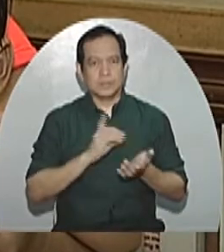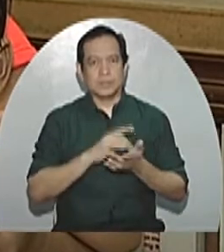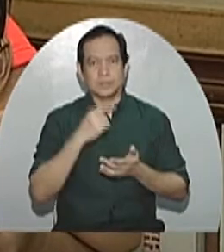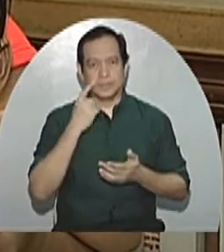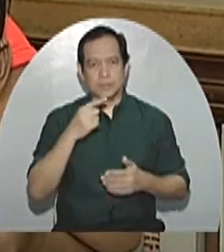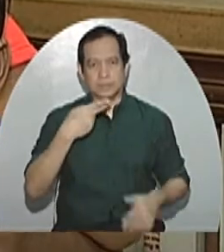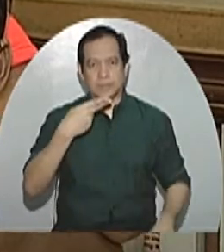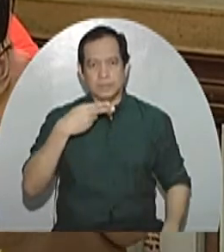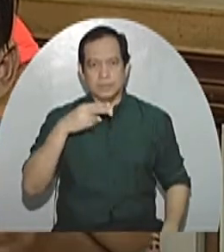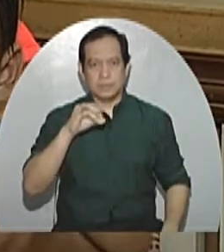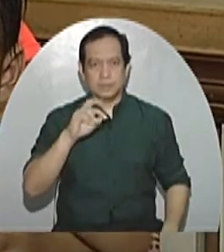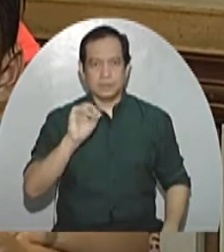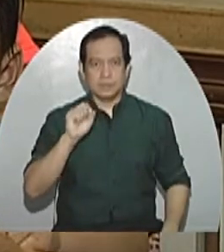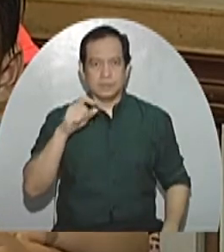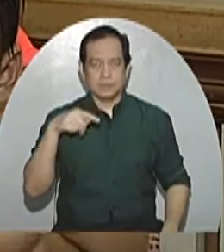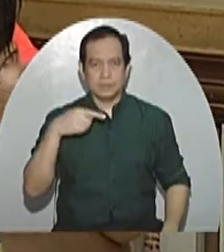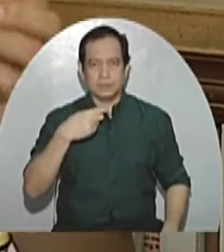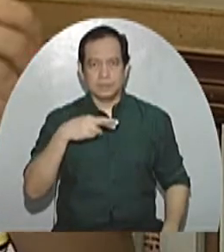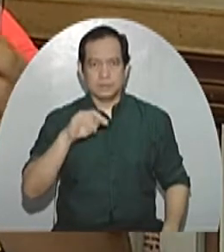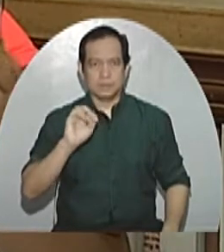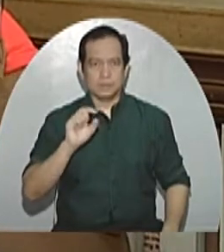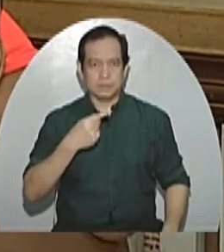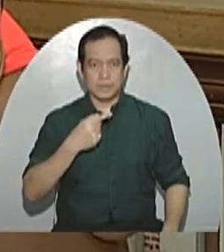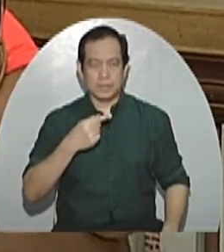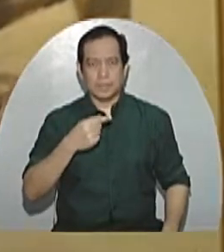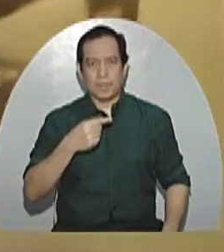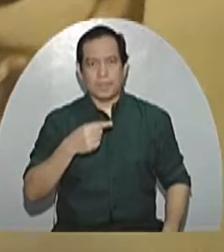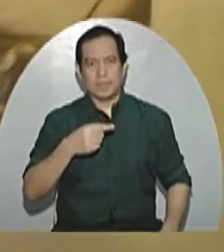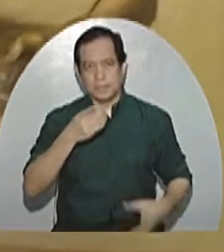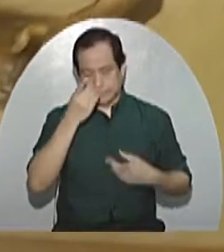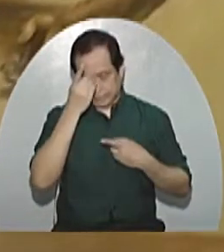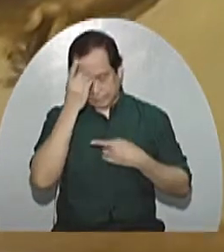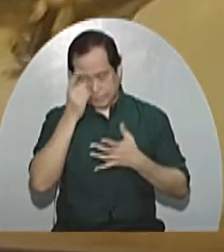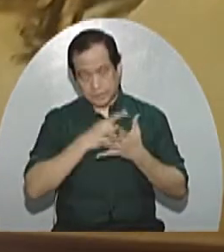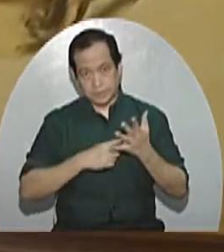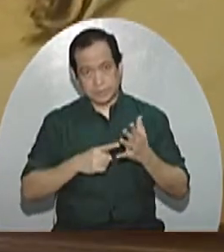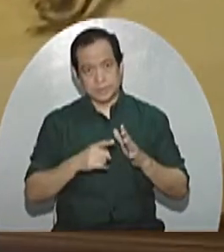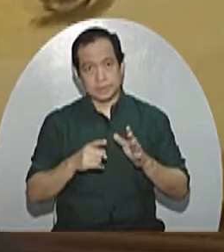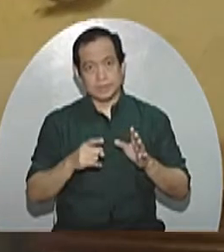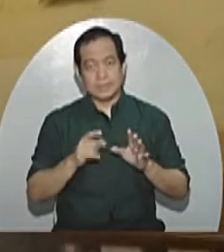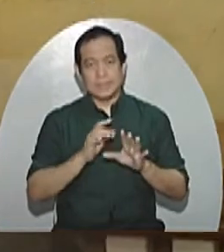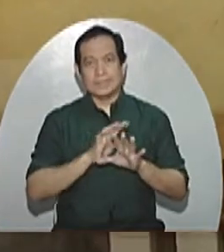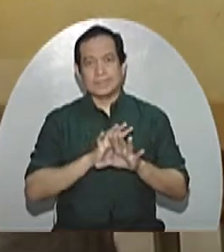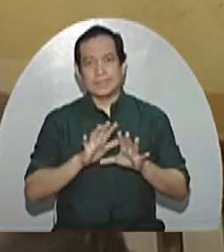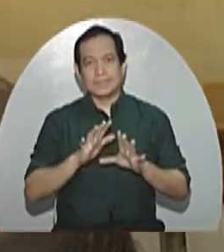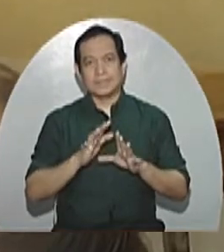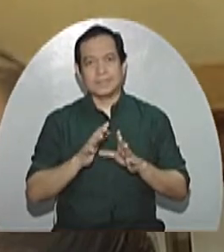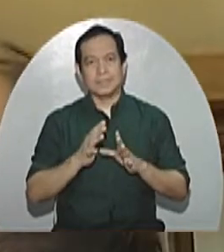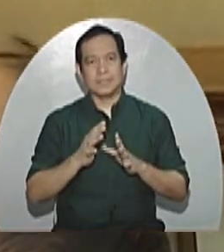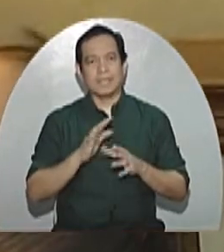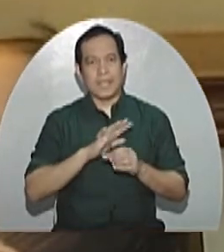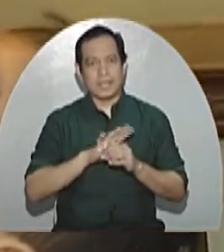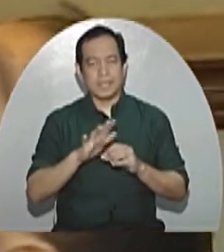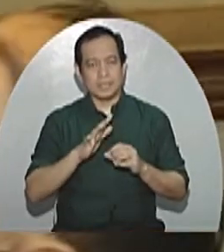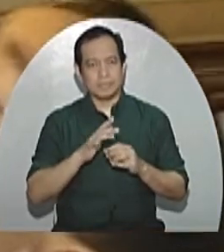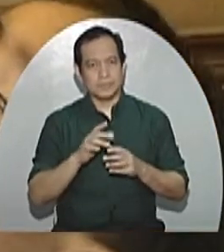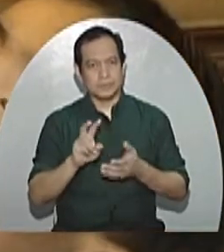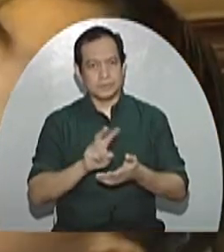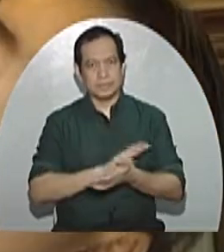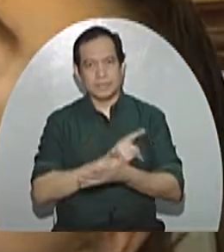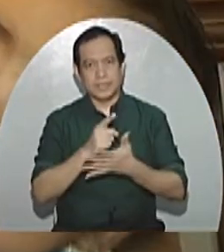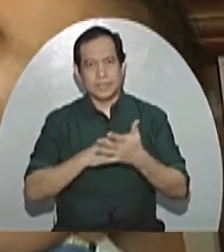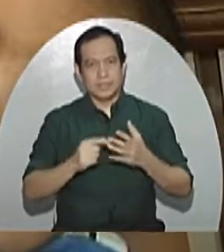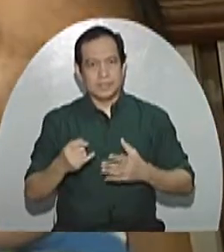sabi po nila, Hirschsprung nga po. Yung kulang po yung ugat niya po sa bituka na dumadaloy po